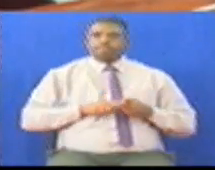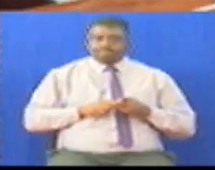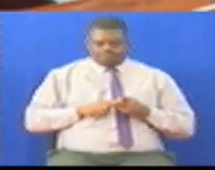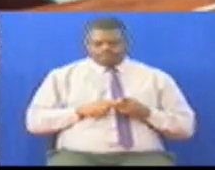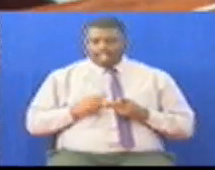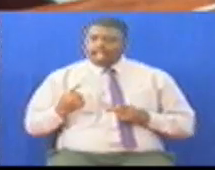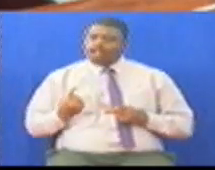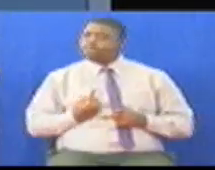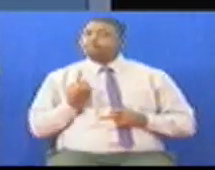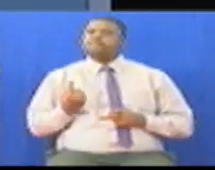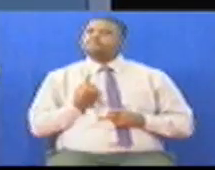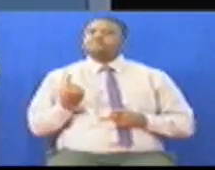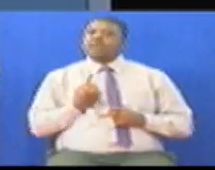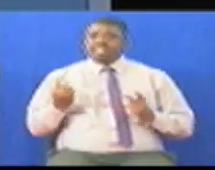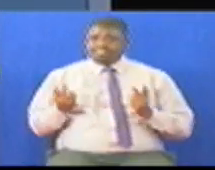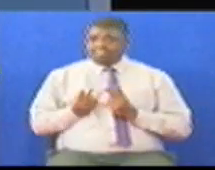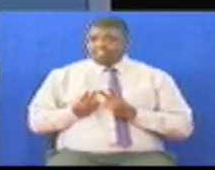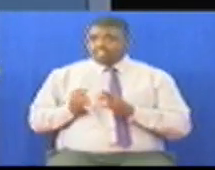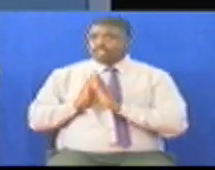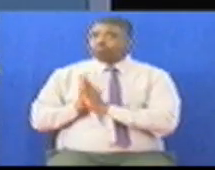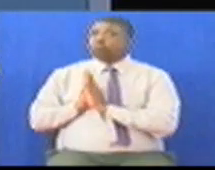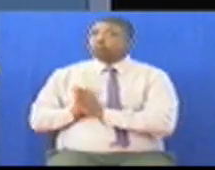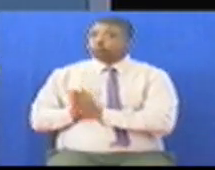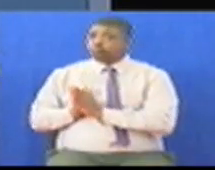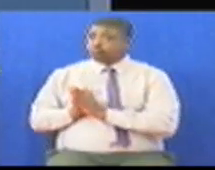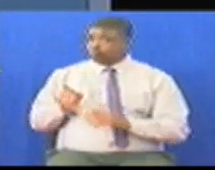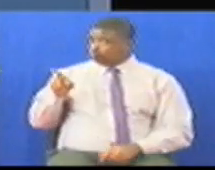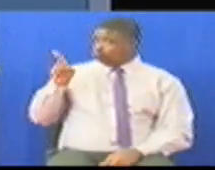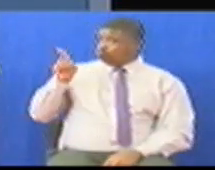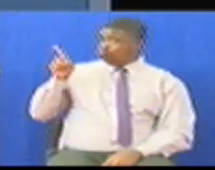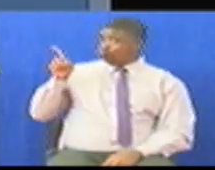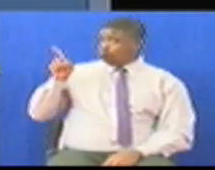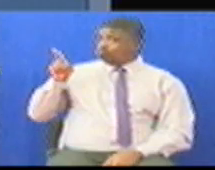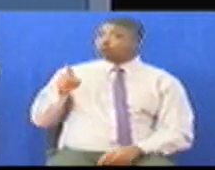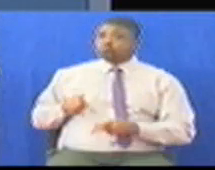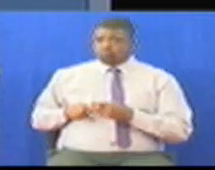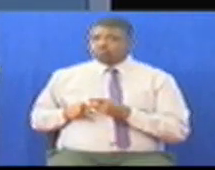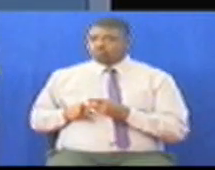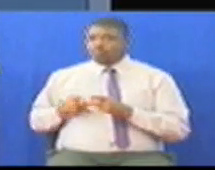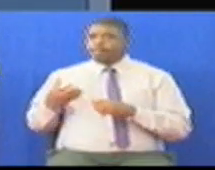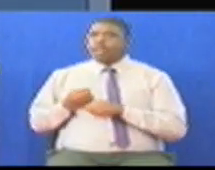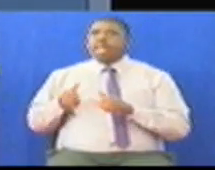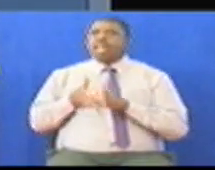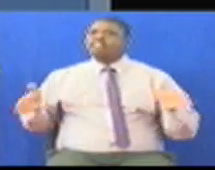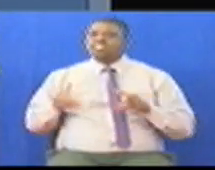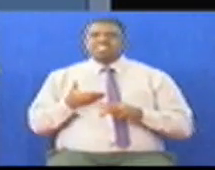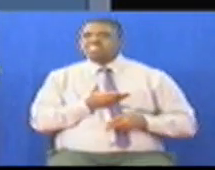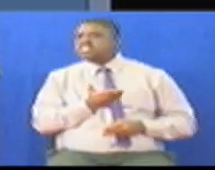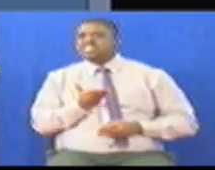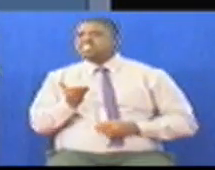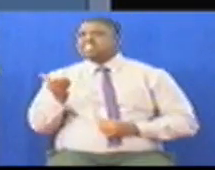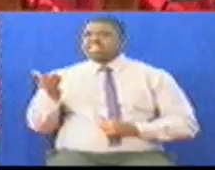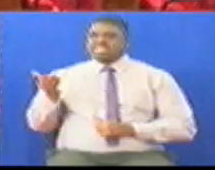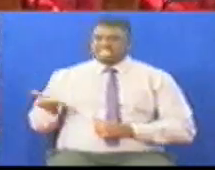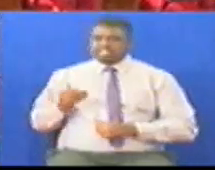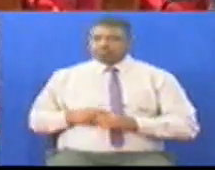pekee namshukuru Mungu kuwa tumepata nafasi nyingine